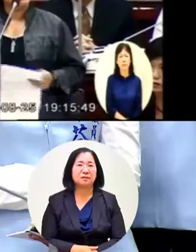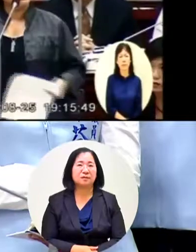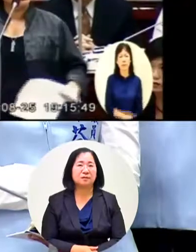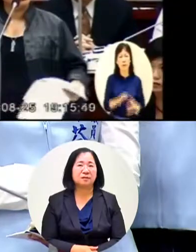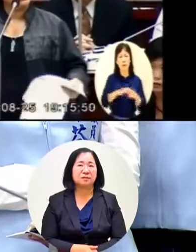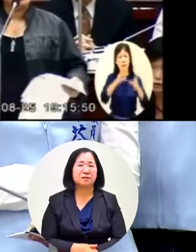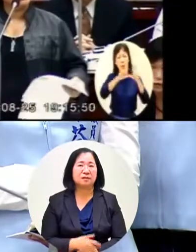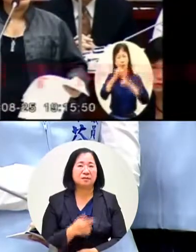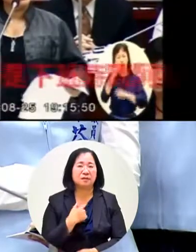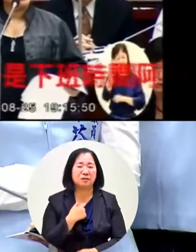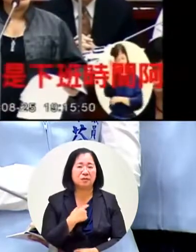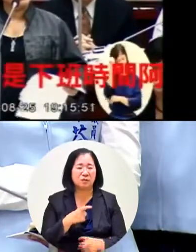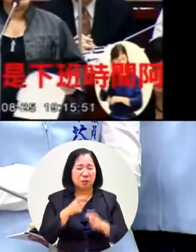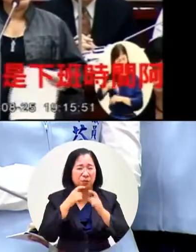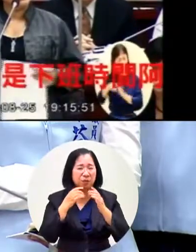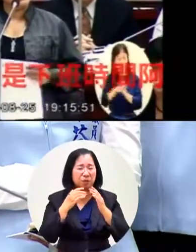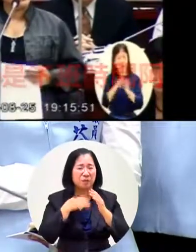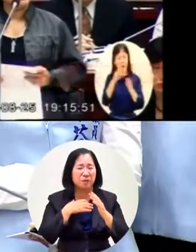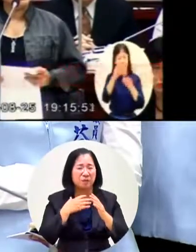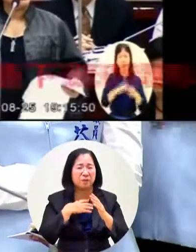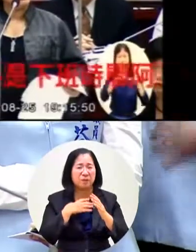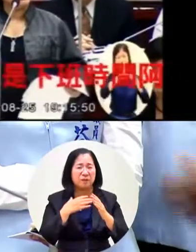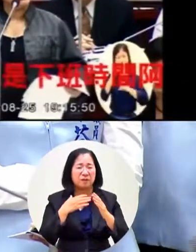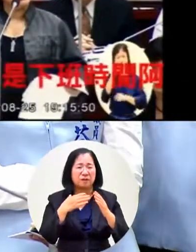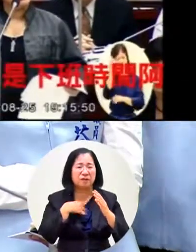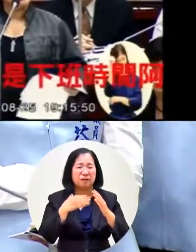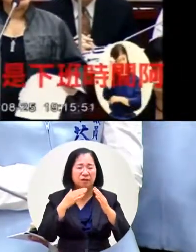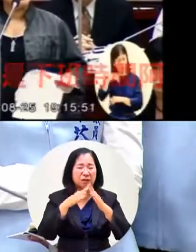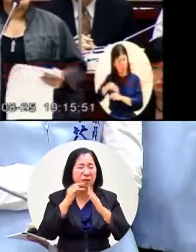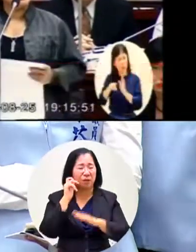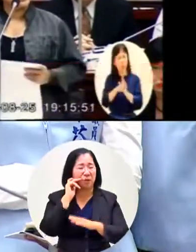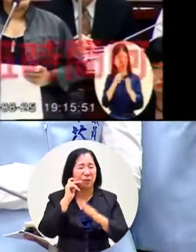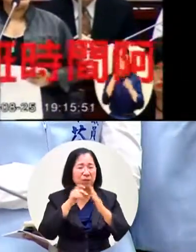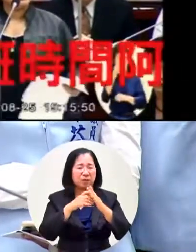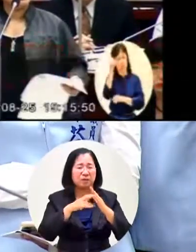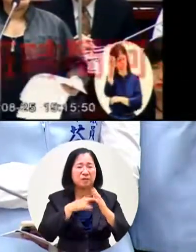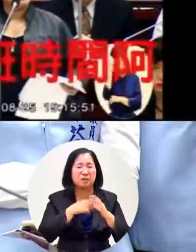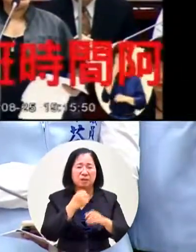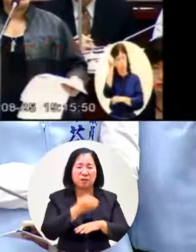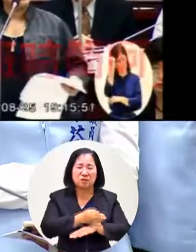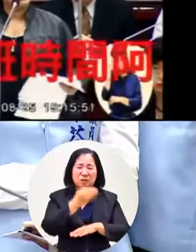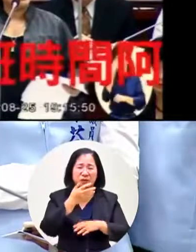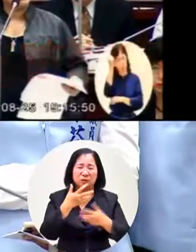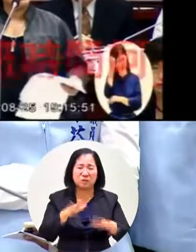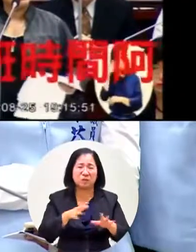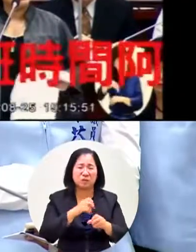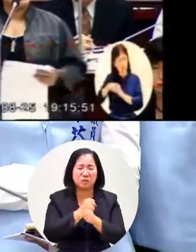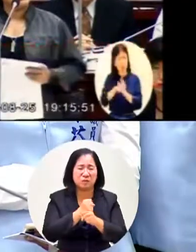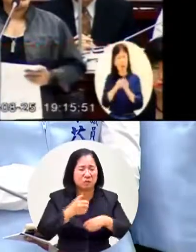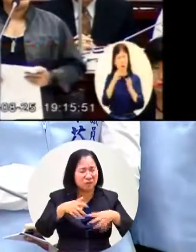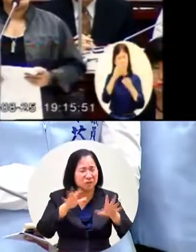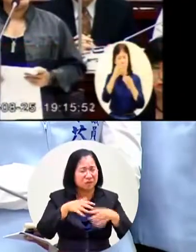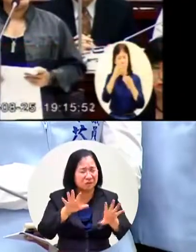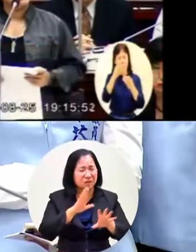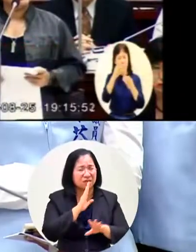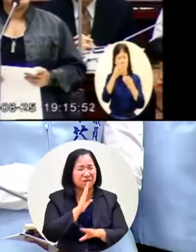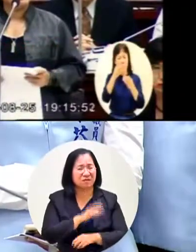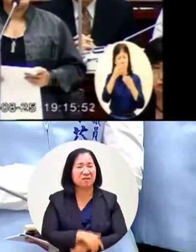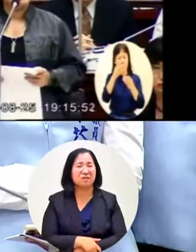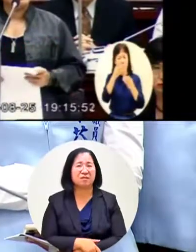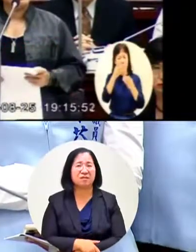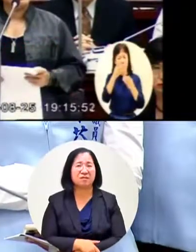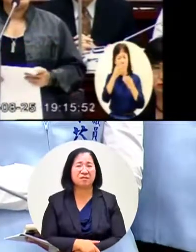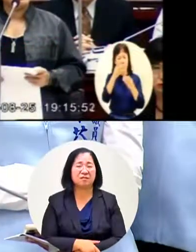们高雄市选民选出来的市长，您9点经过的时候，你的公务行程是什么？请市长说